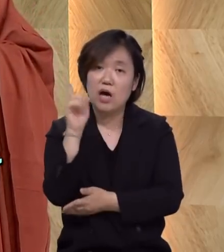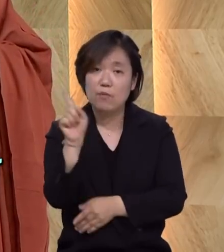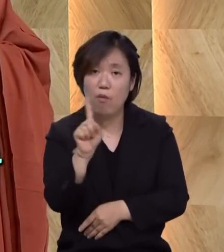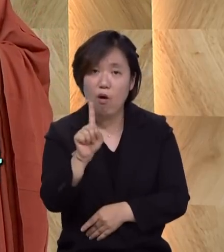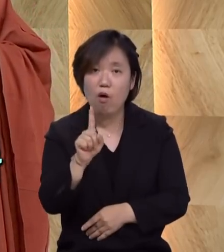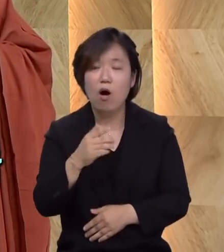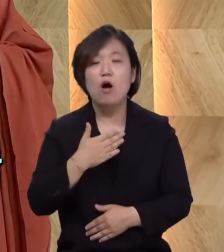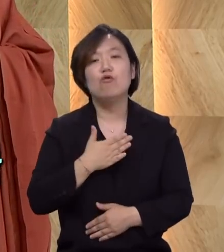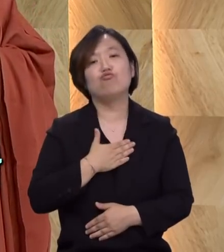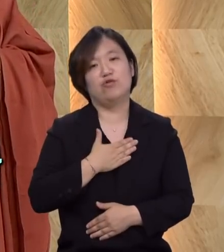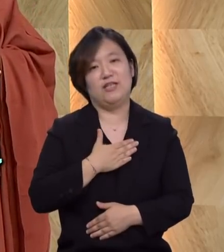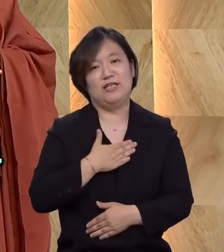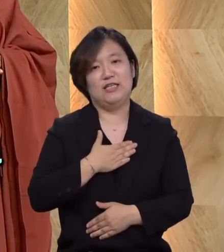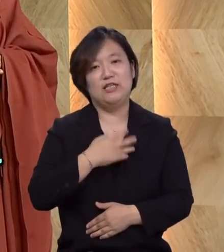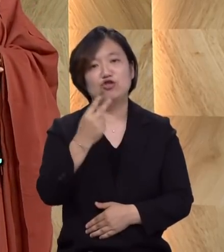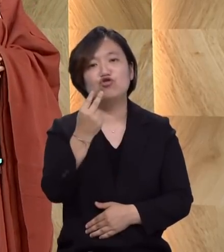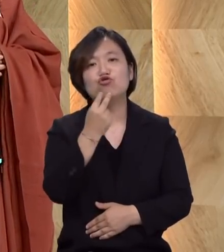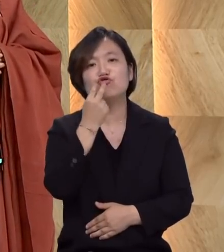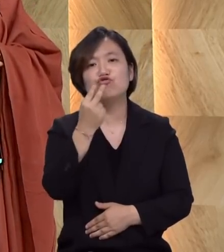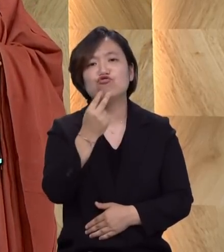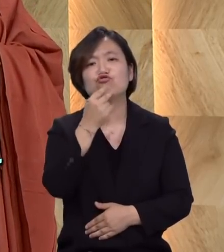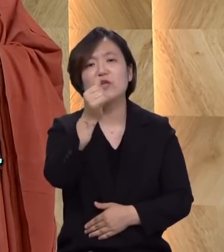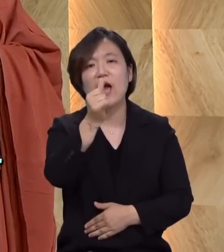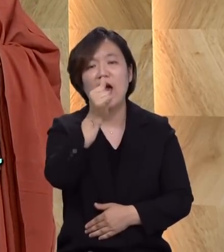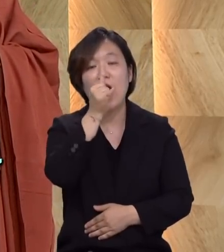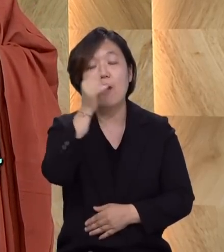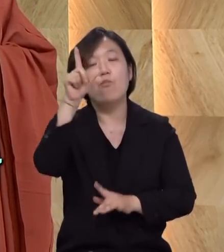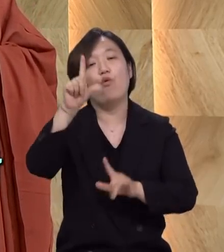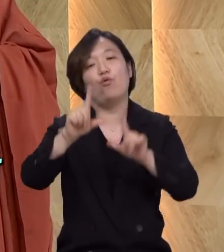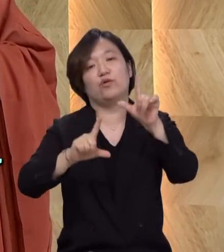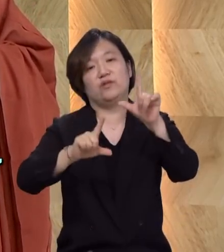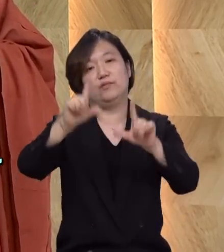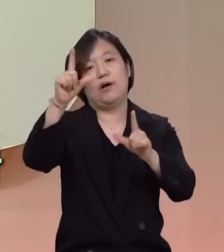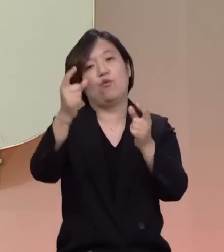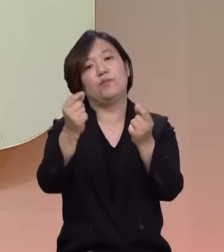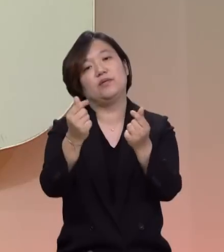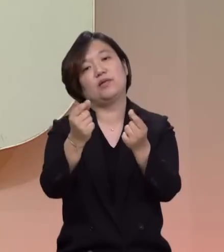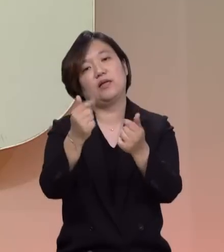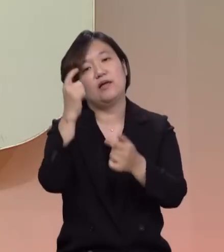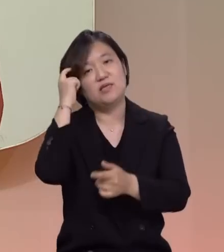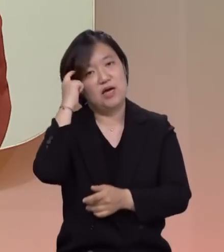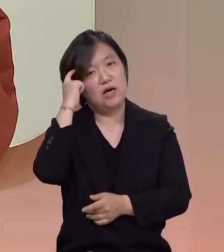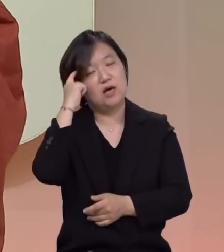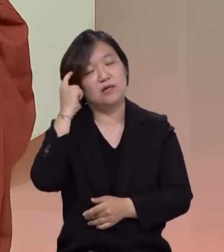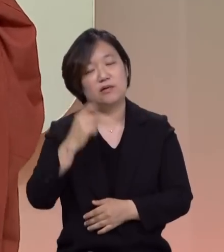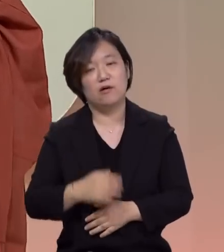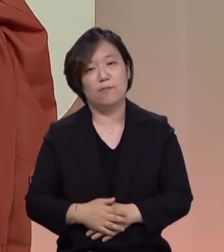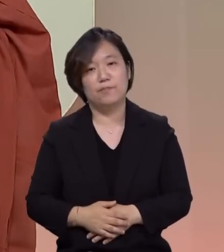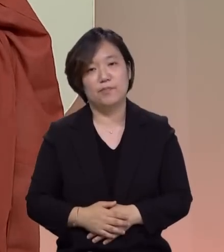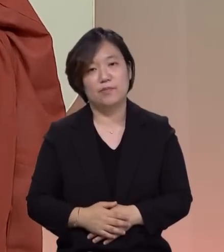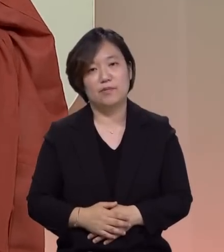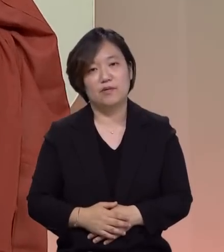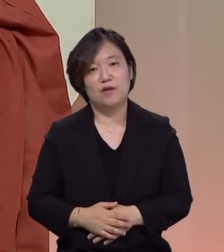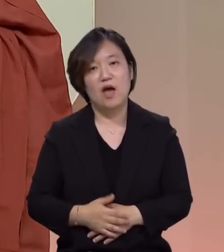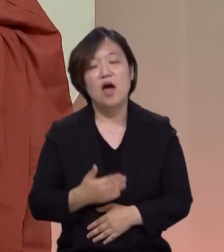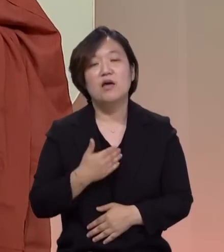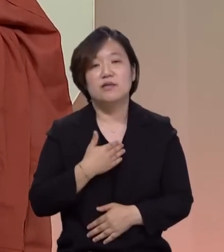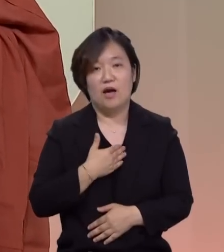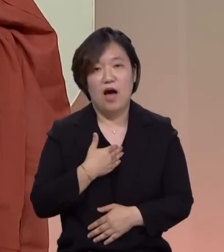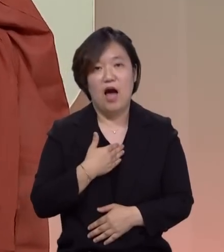우리 중생들의 모습이구나라는 생각이 듭니다 예전에 오래전에 어떤